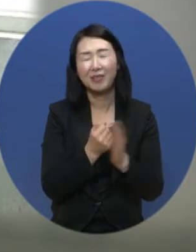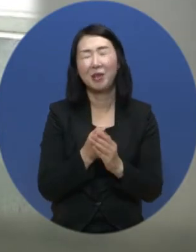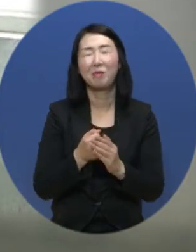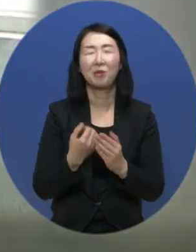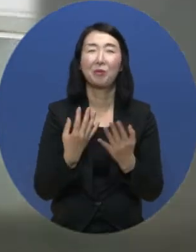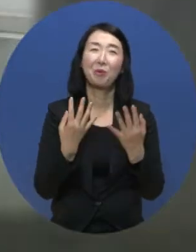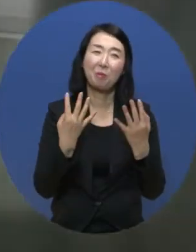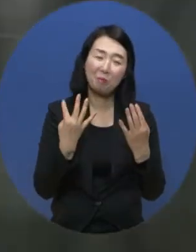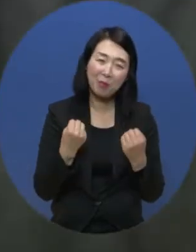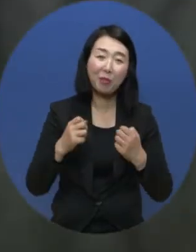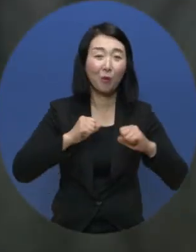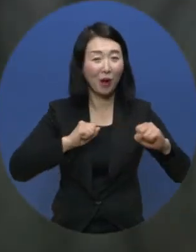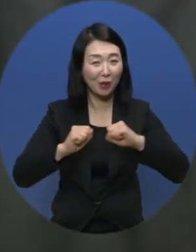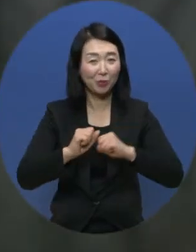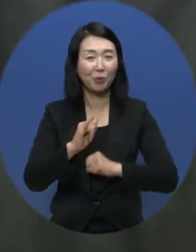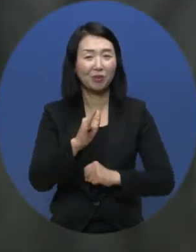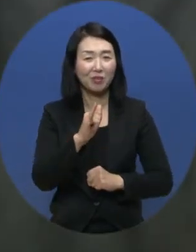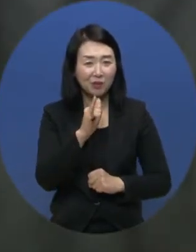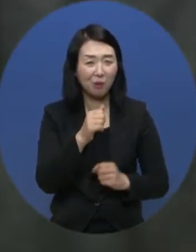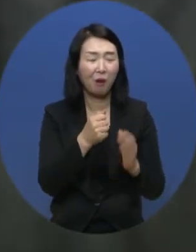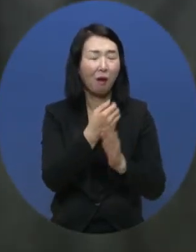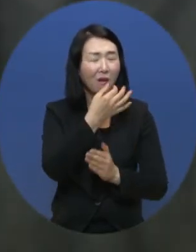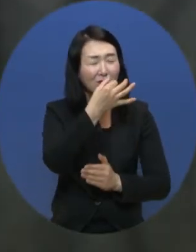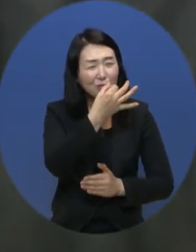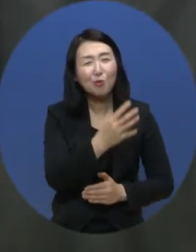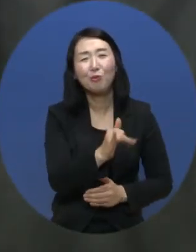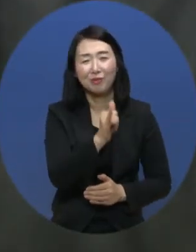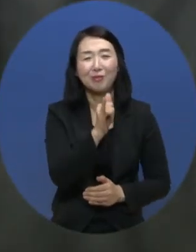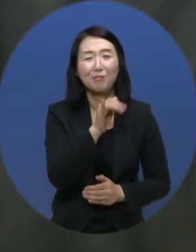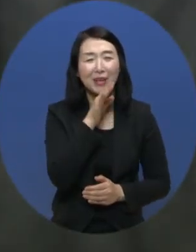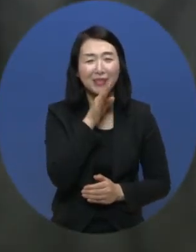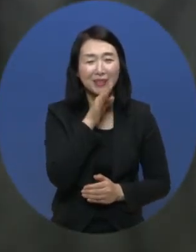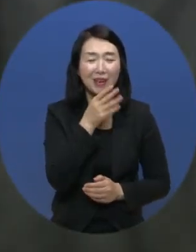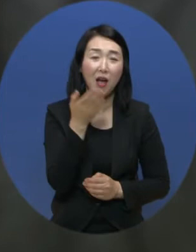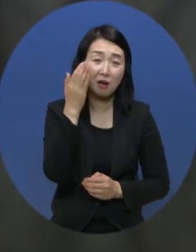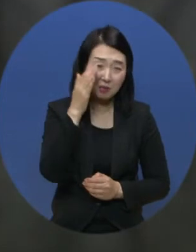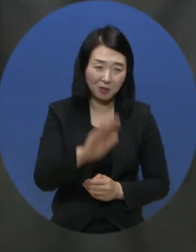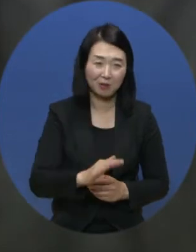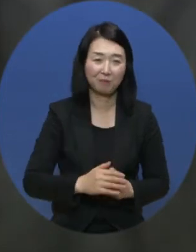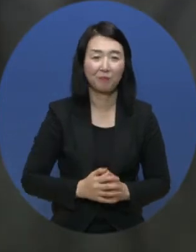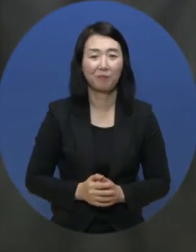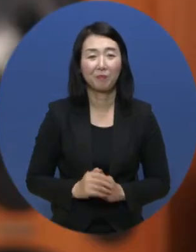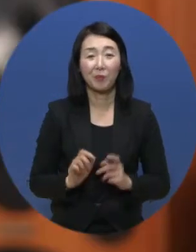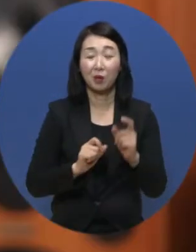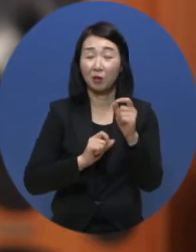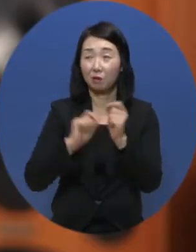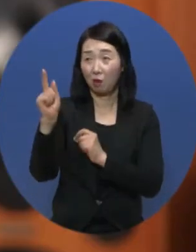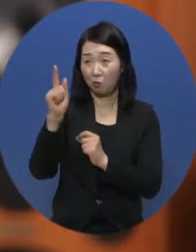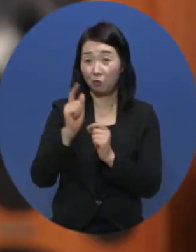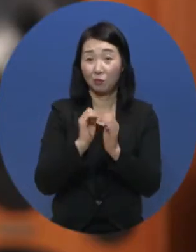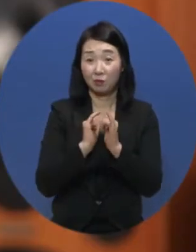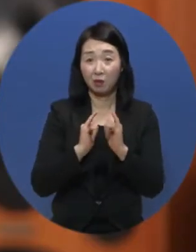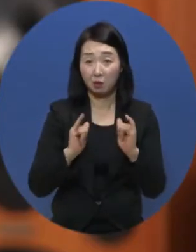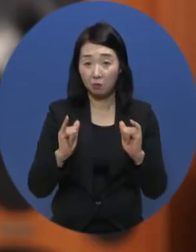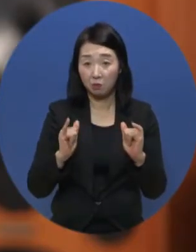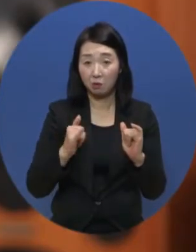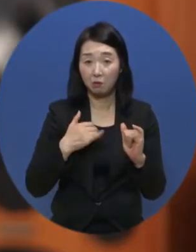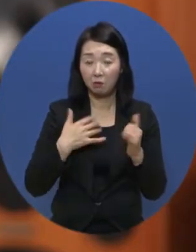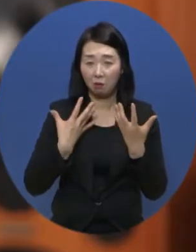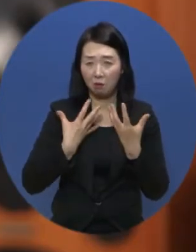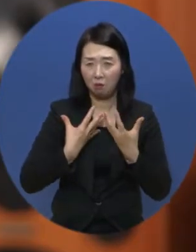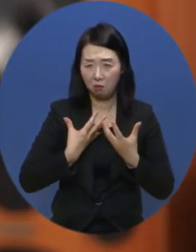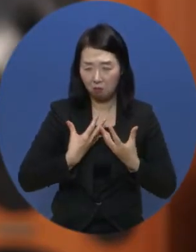하는 것에 있어서 좀 힘들기도 합니다. 하지만 대다수의 사람들이 굉장히 절망적으로 바라보는